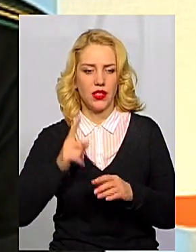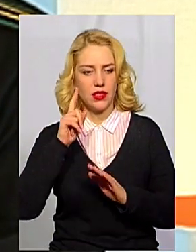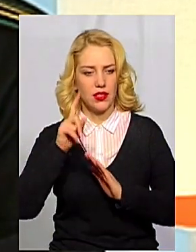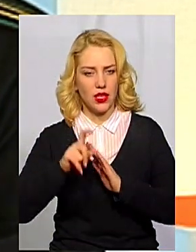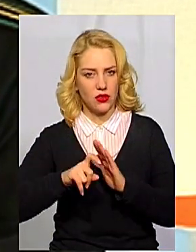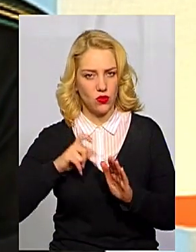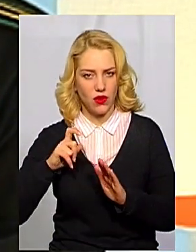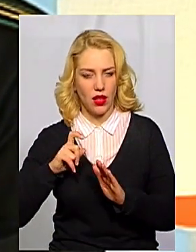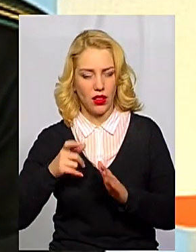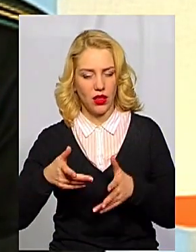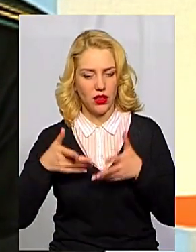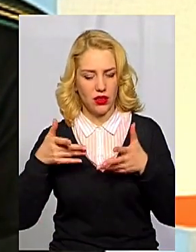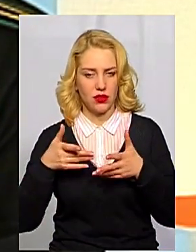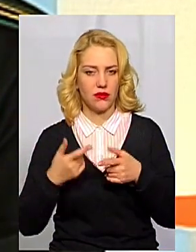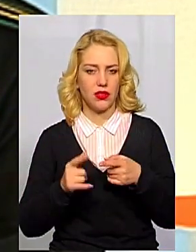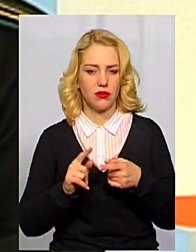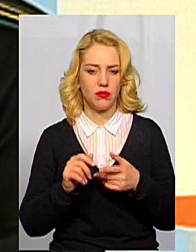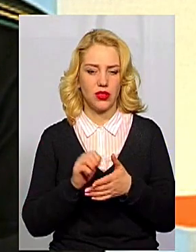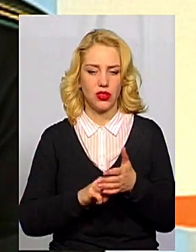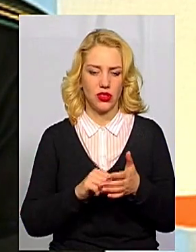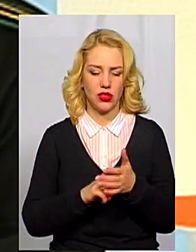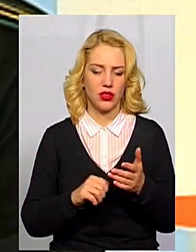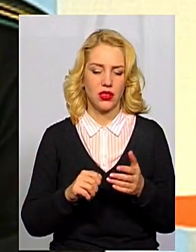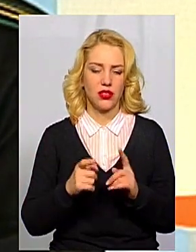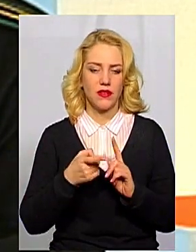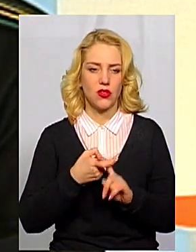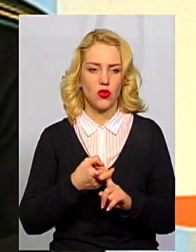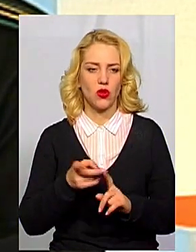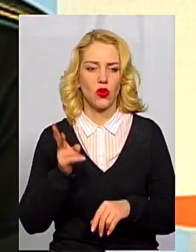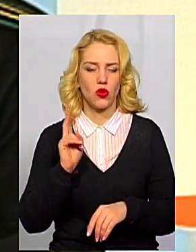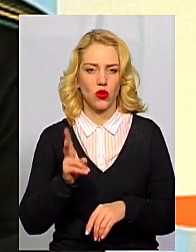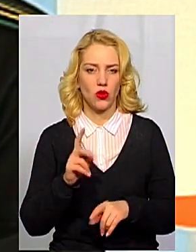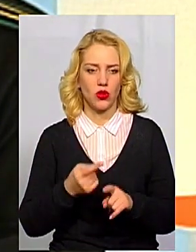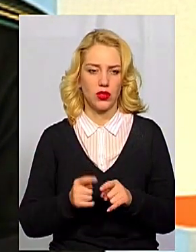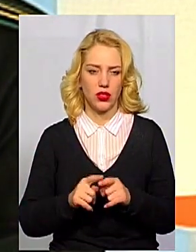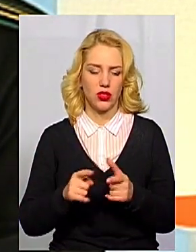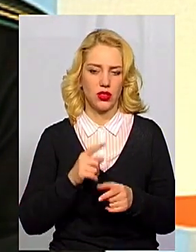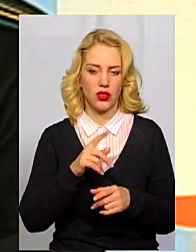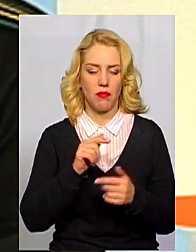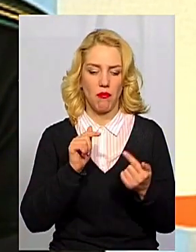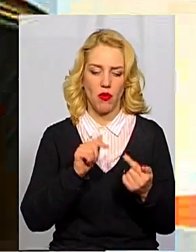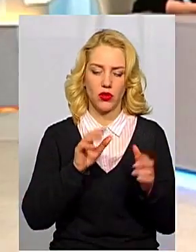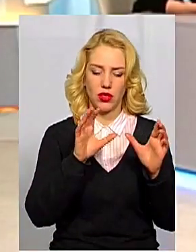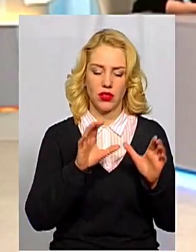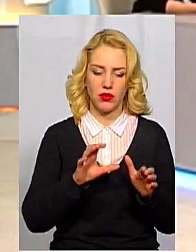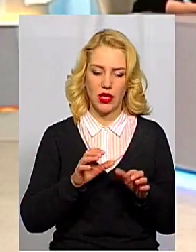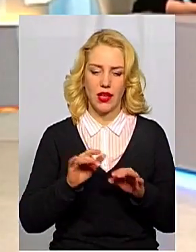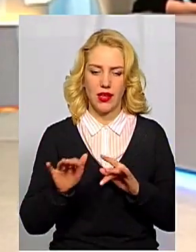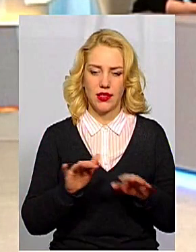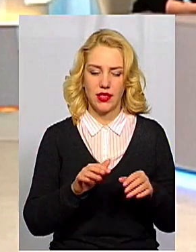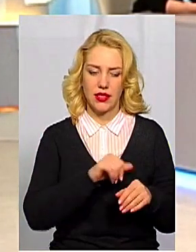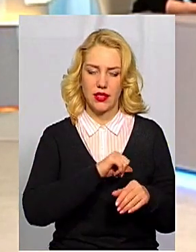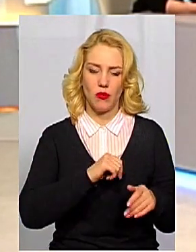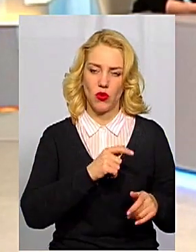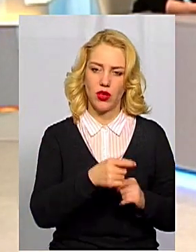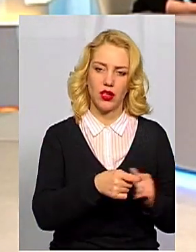З'ясувати причинно-наслідковий зв'язок, хто безпосередньо заподіяв шкоду, чи це протиправні дії керівництва, там, працівників, чи